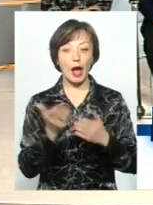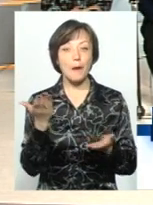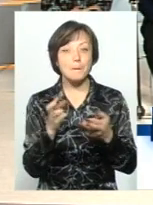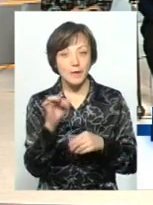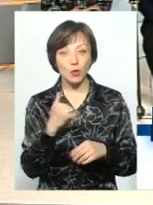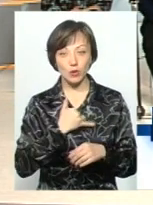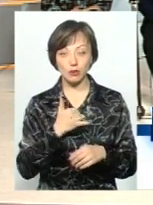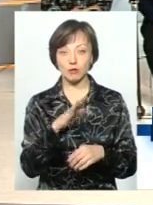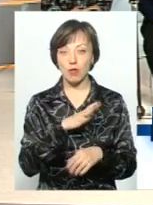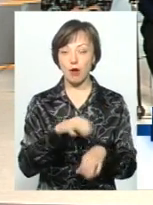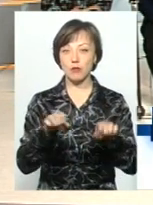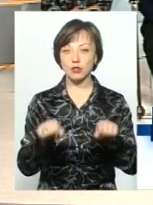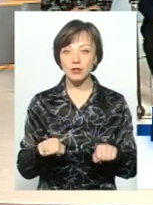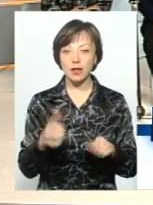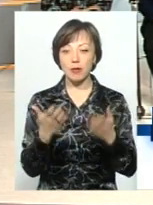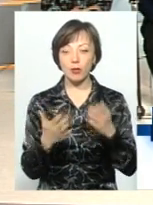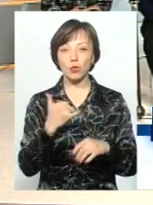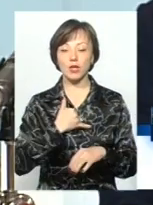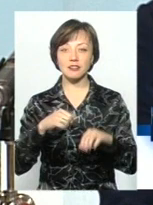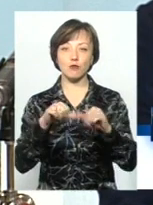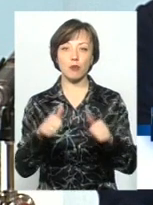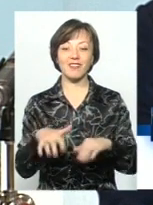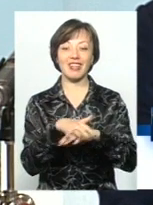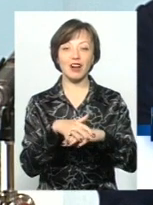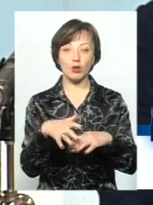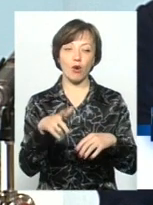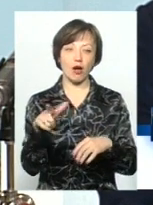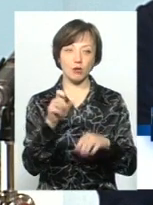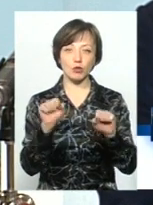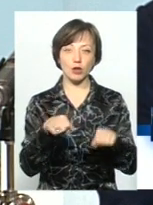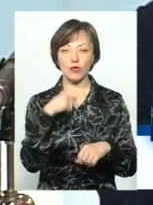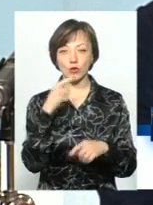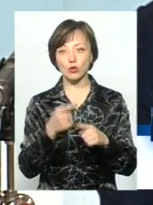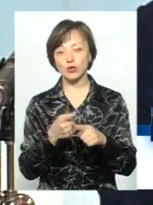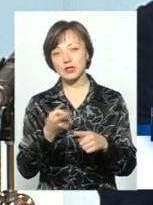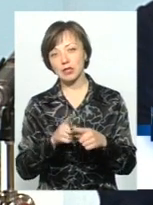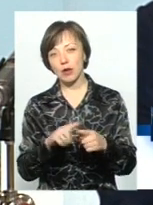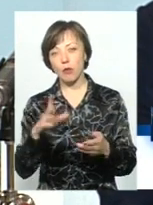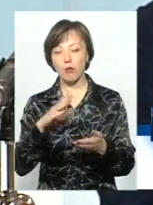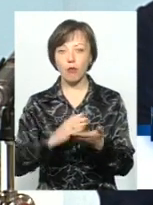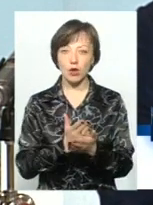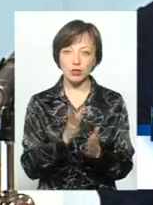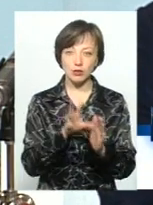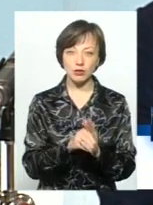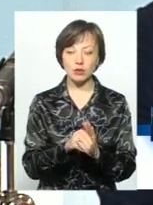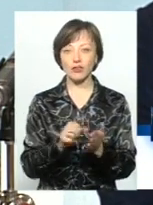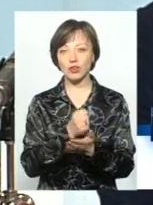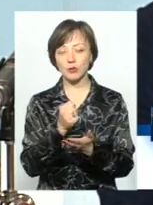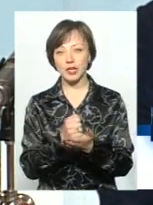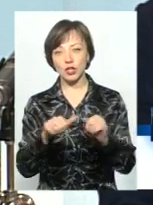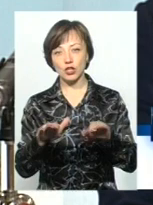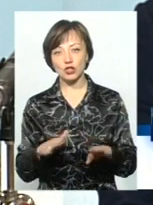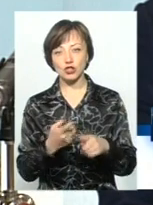про ринок газу, якби він був у нас сформований, дійсно ми могли би говорити, що тут є політична складова у прийнятті такого рішення, чи